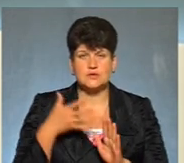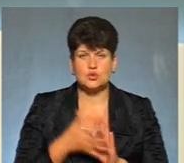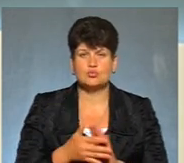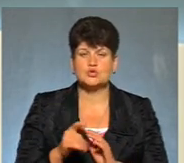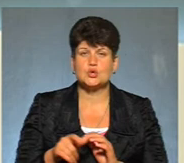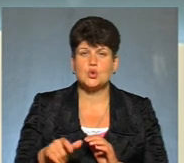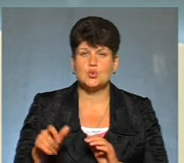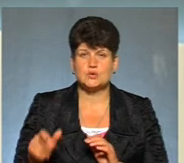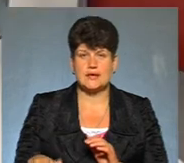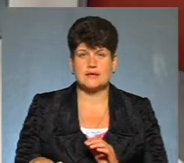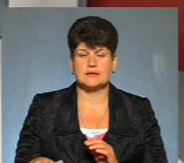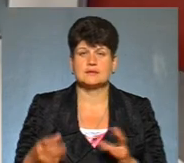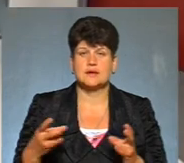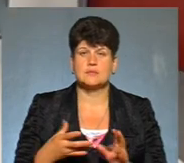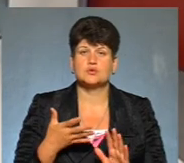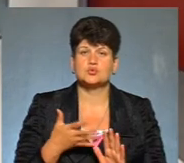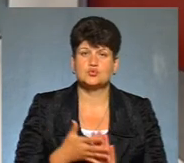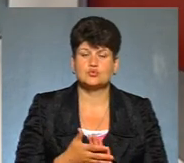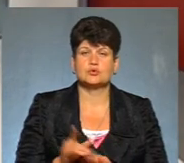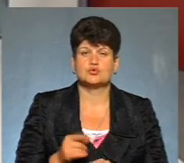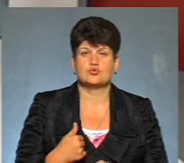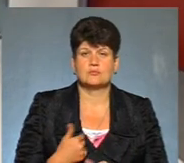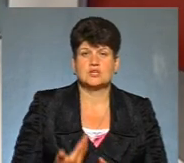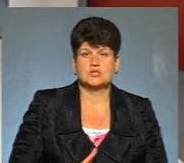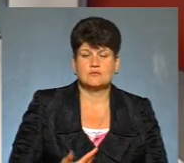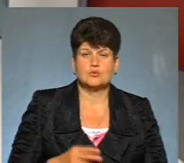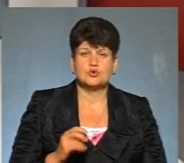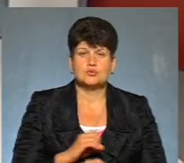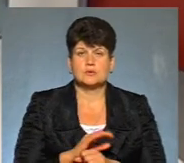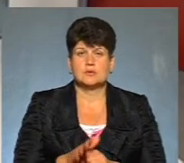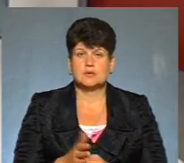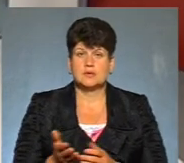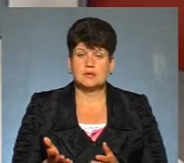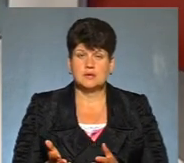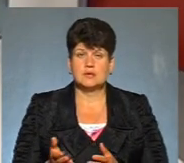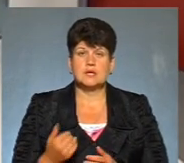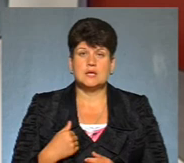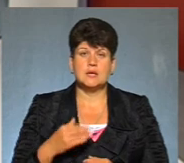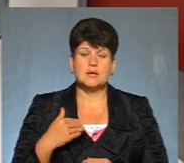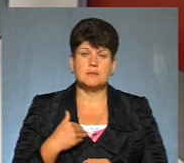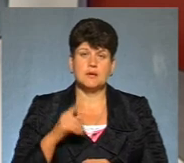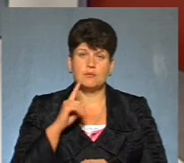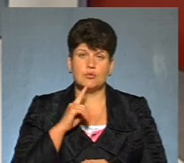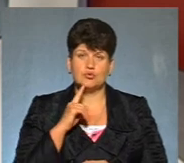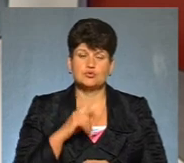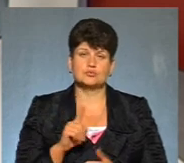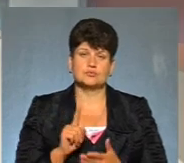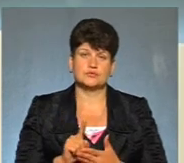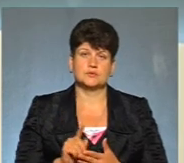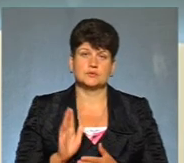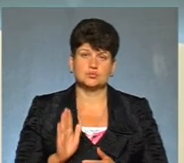людей. Треба зрозуміти, що ми живемо з ковідом. І ми поки що змушені